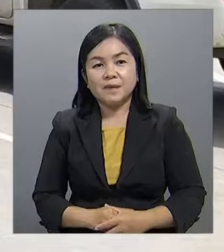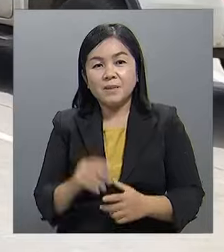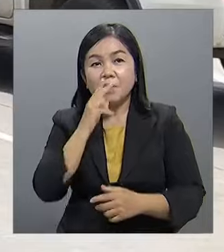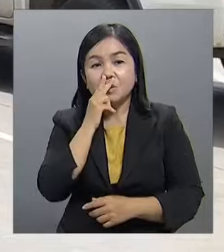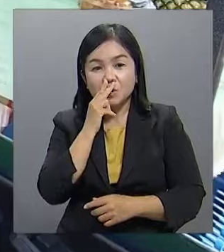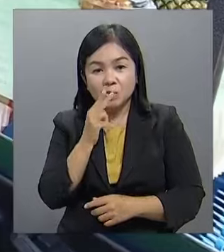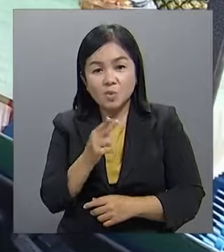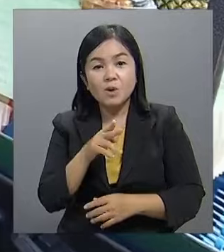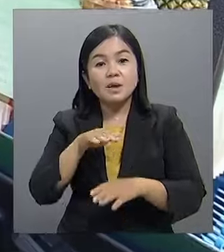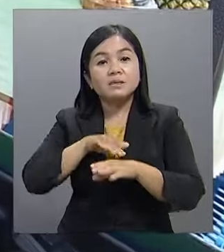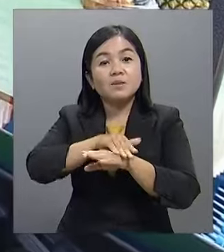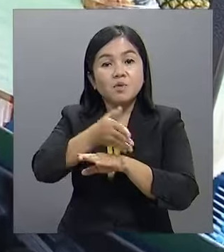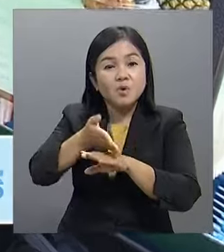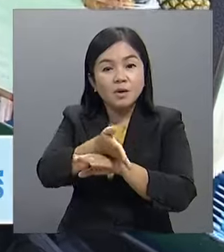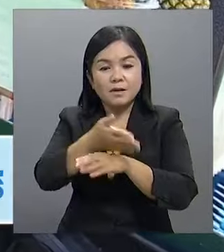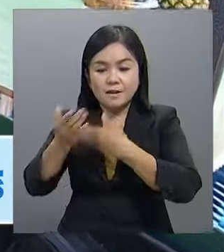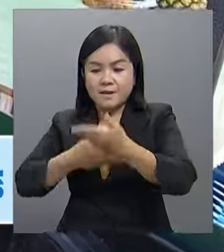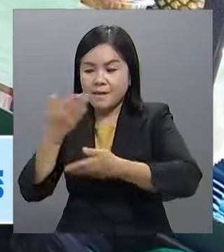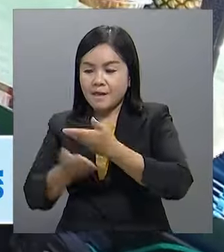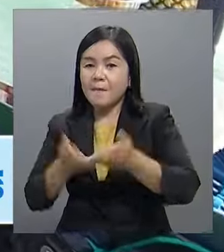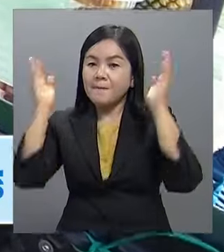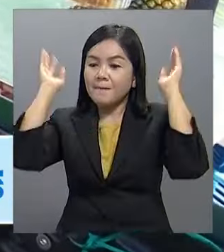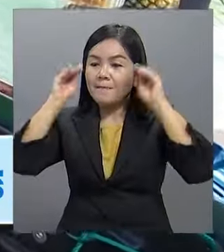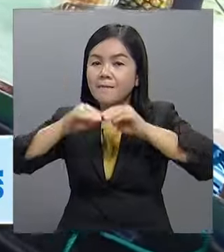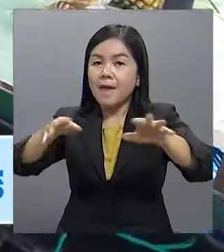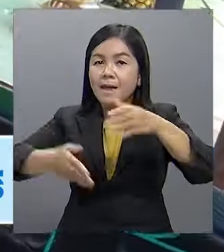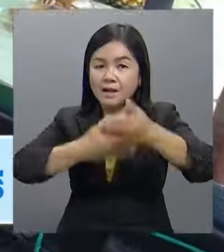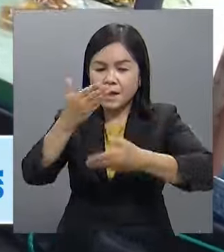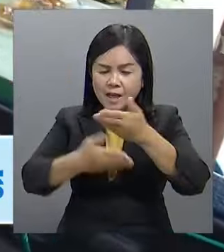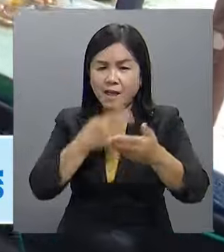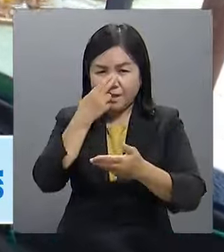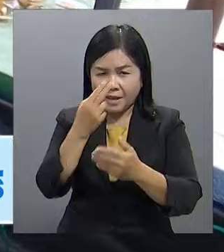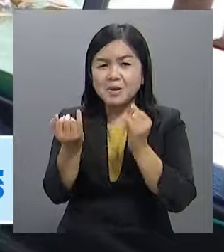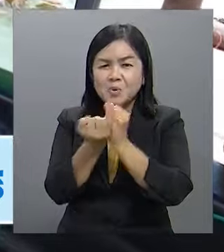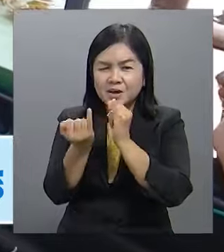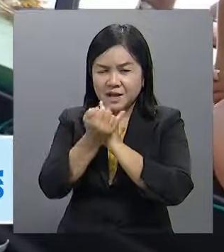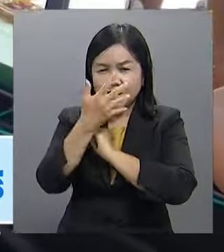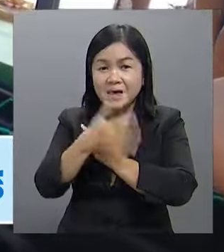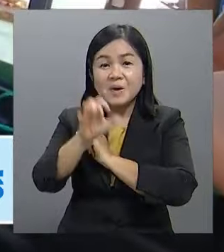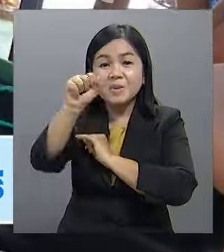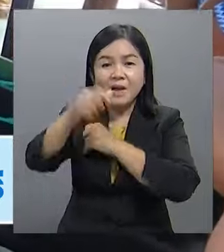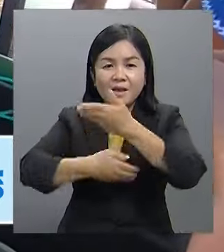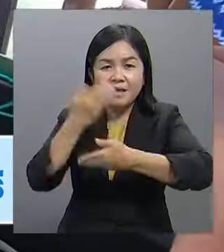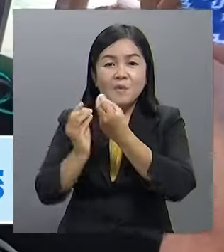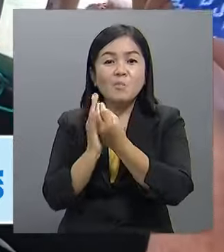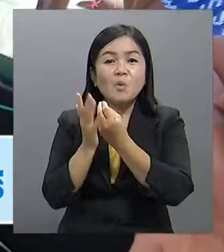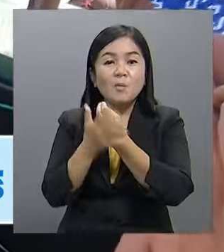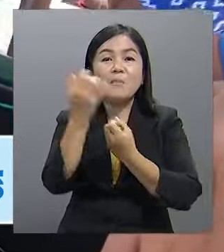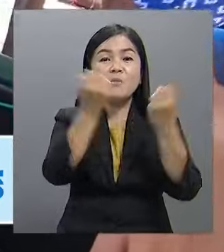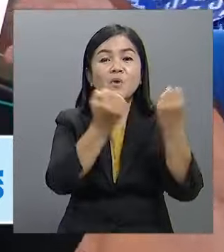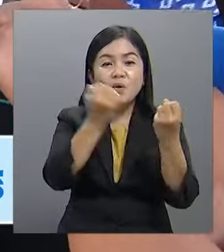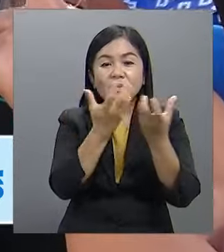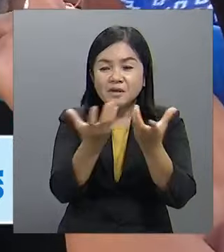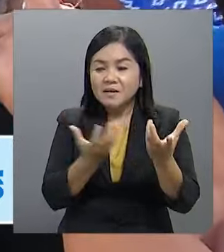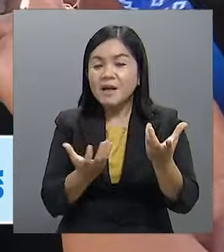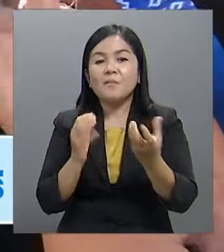รดมาวางขายเปิดท้ายคือการเปิดท้ายแบบนี้เราคุ้นเคยกันดีนะคะเปิดท้ายขายผลไม้ต่างๆนะคะของคุณรังสิ